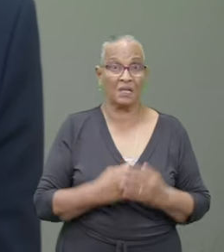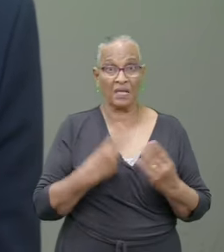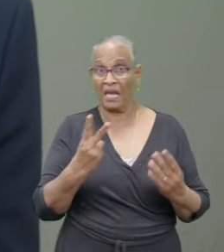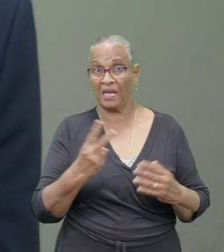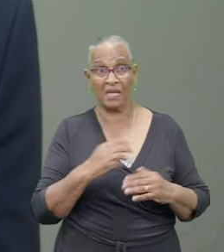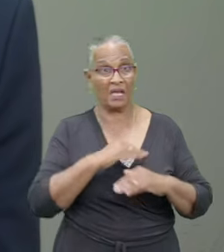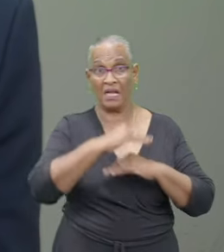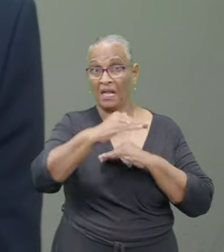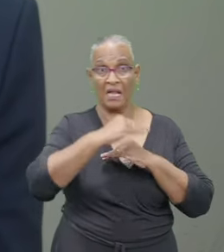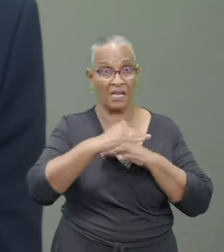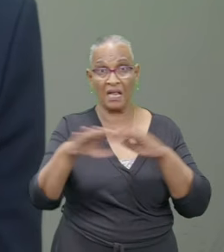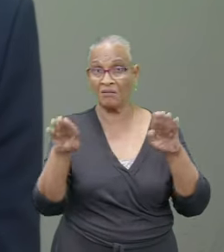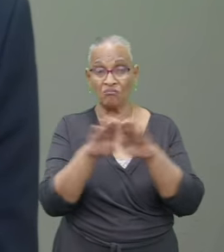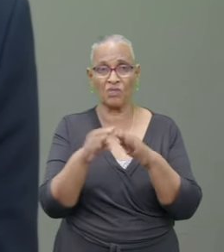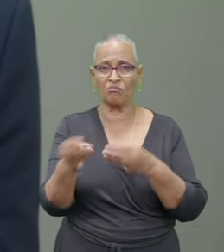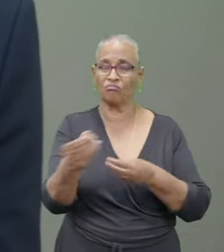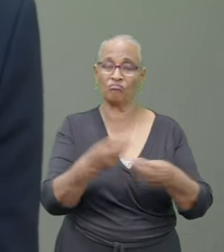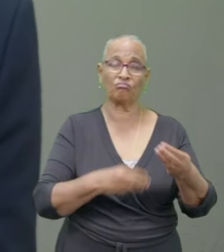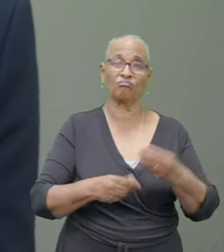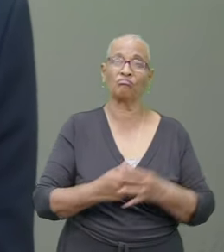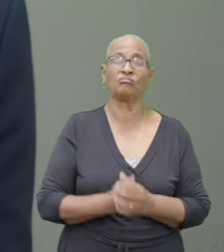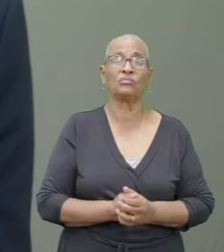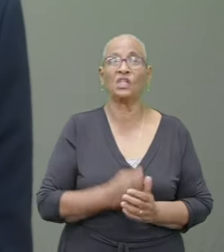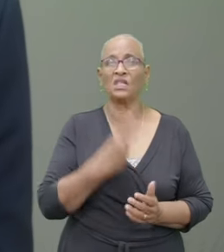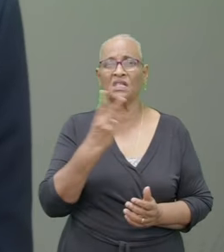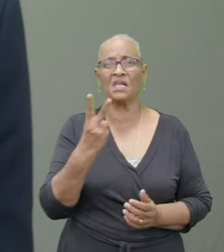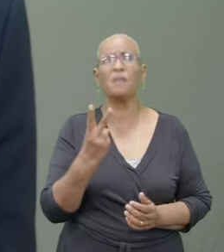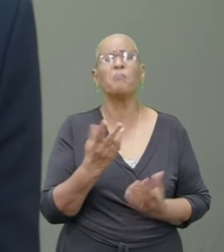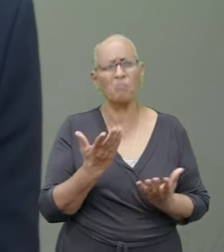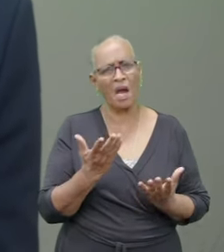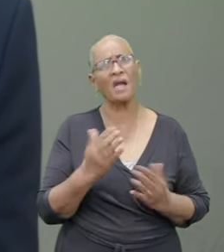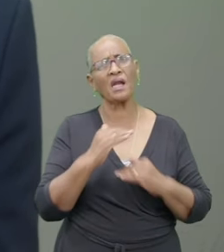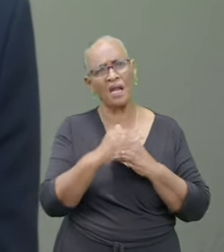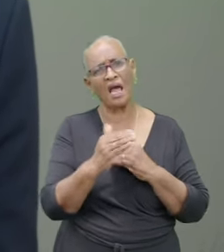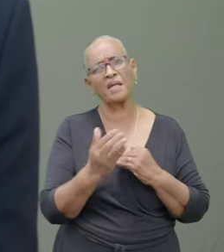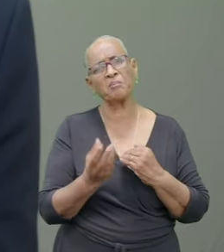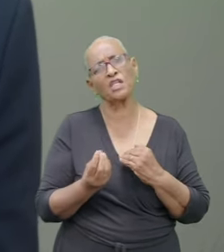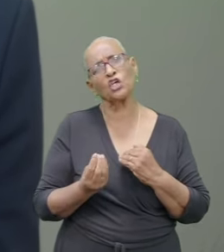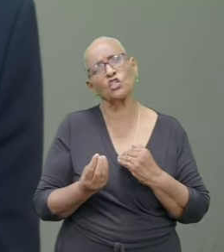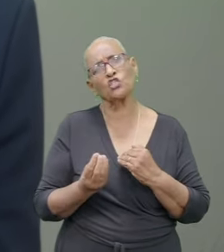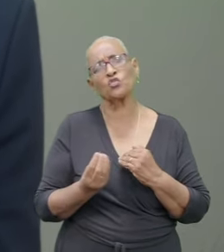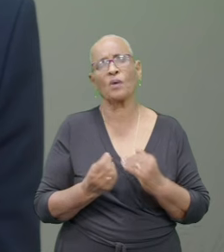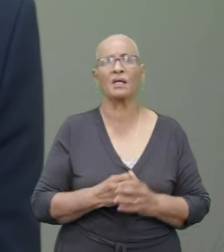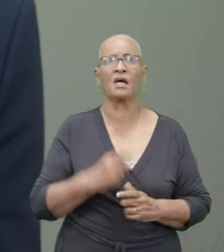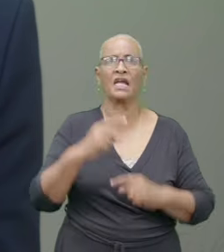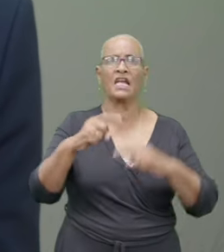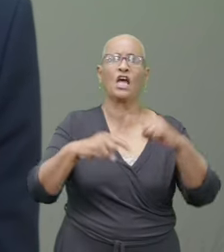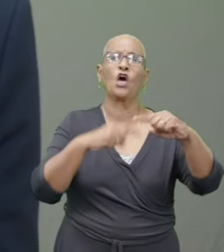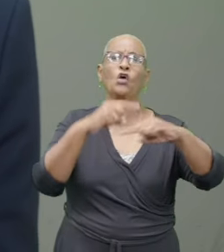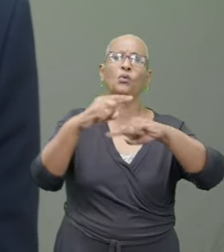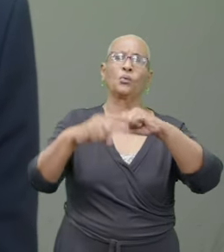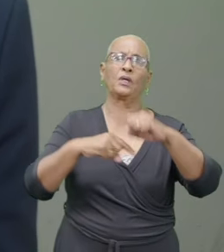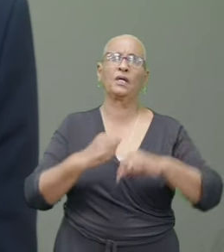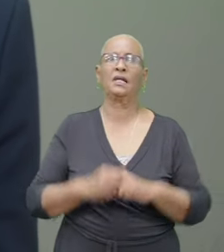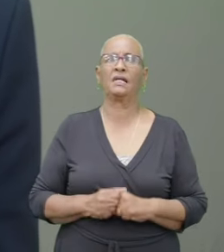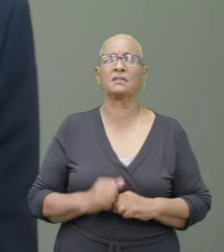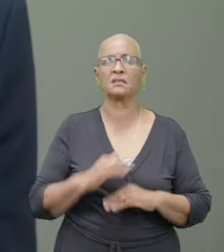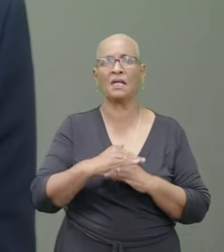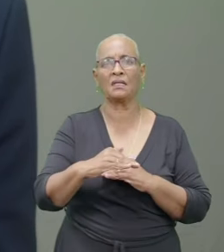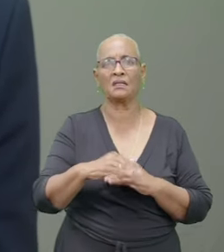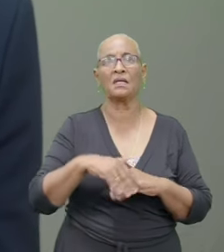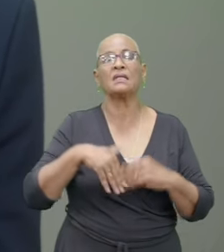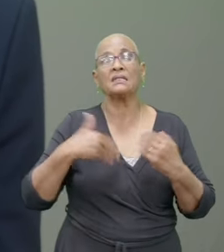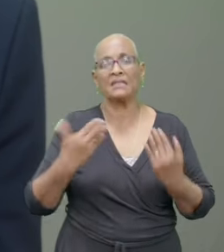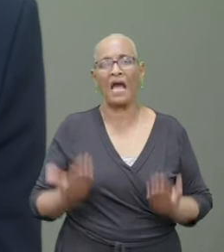met vergelijkbare economieën, maar landen met fragielere economieën, ontwikkelingslanden waar er gerecruiteerd wordt. Vandaar dat u